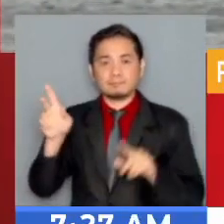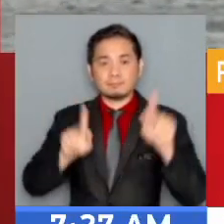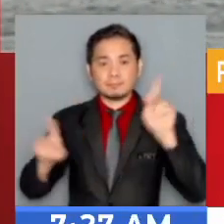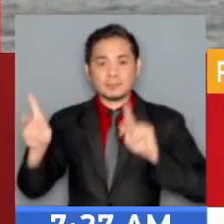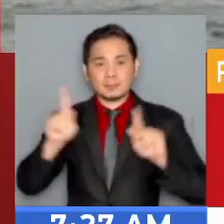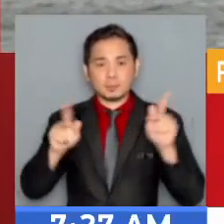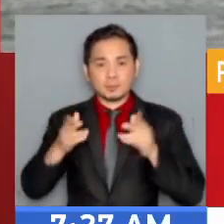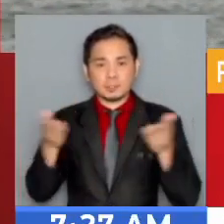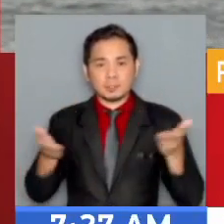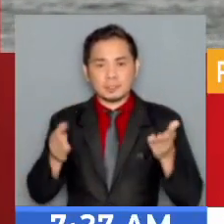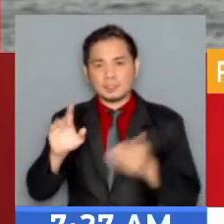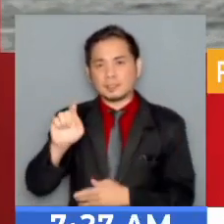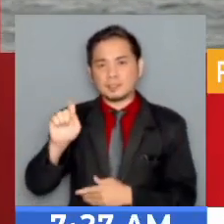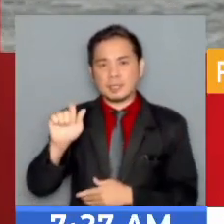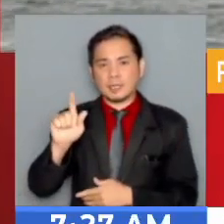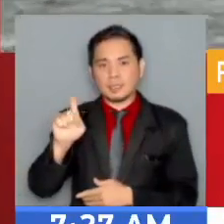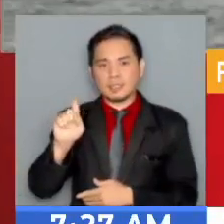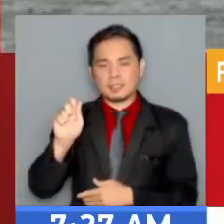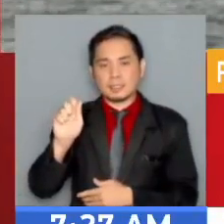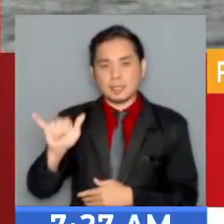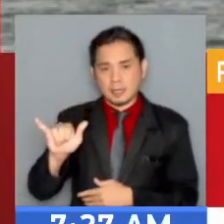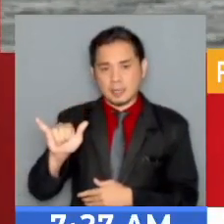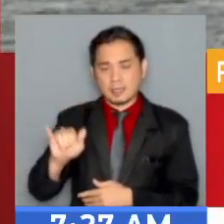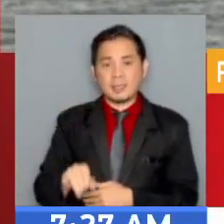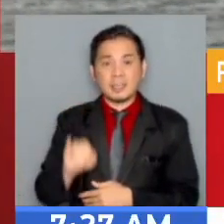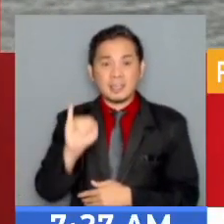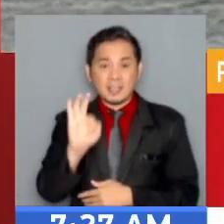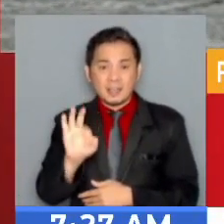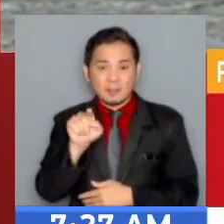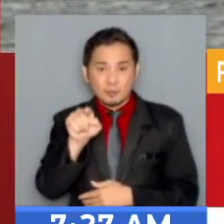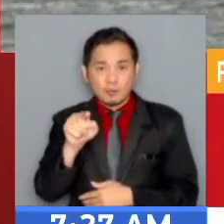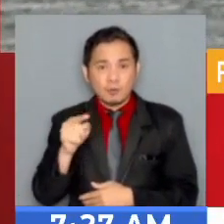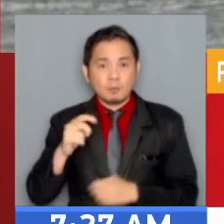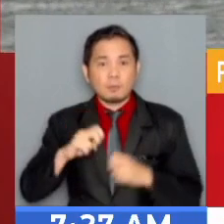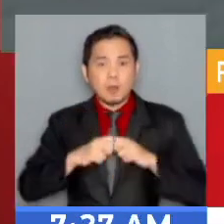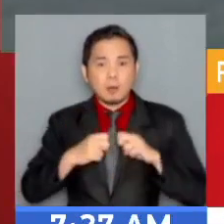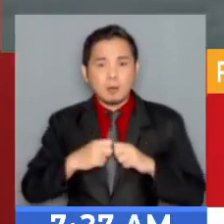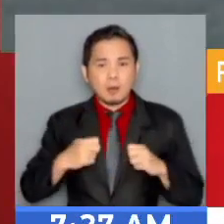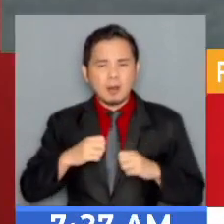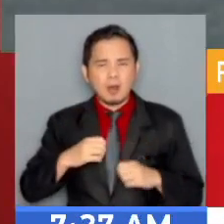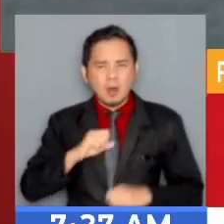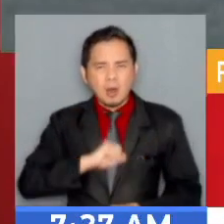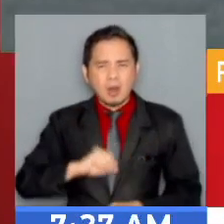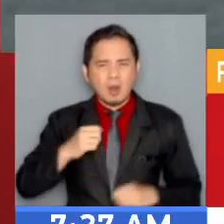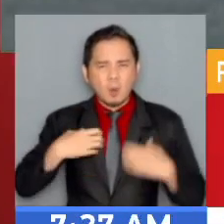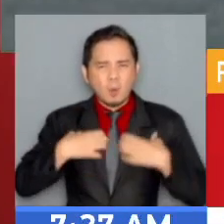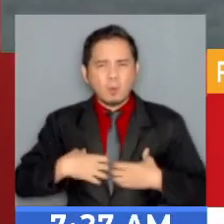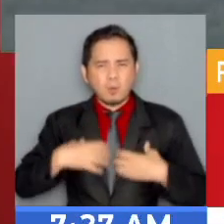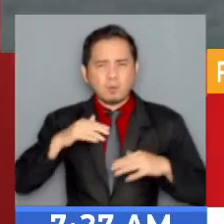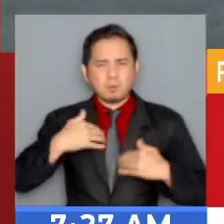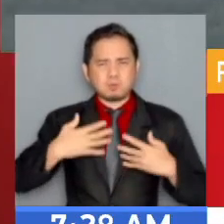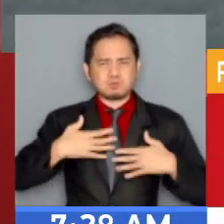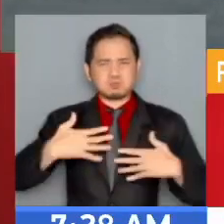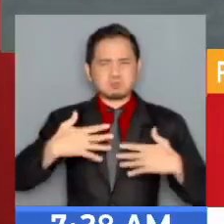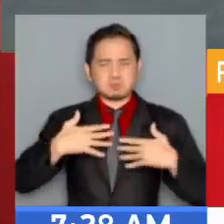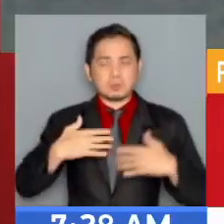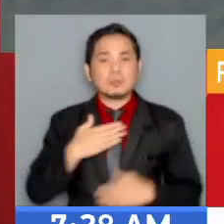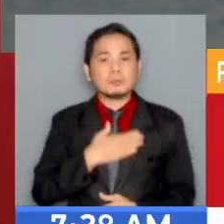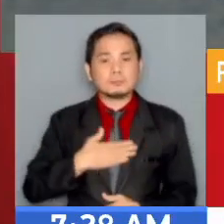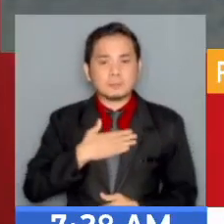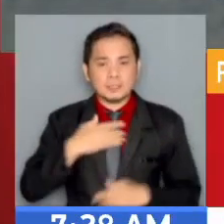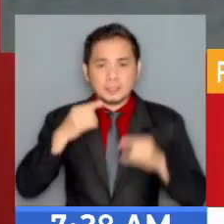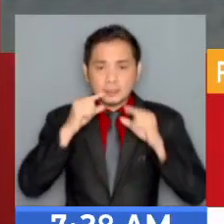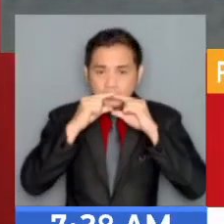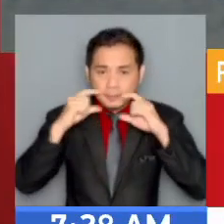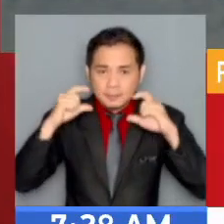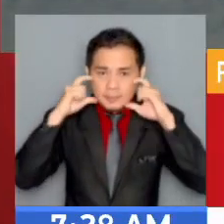mga may problema sa baga o paghinga, manatili po magsuot po ng mask. Mm-hmm. At naman po sa mga turista